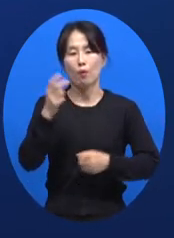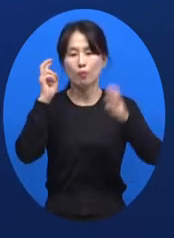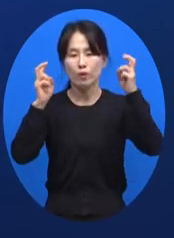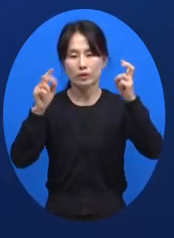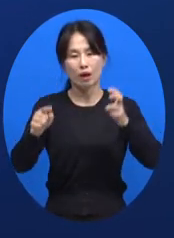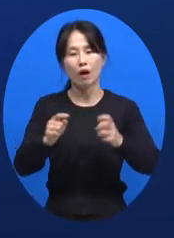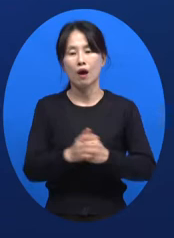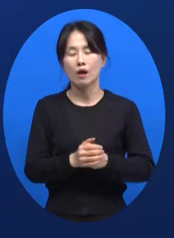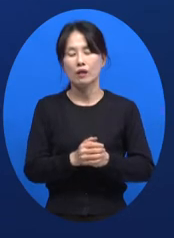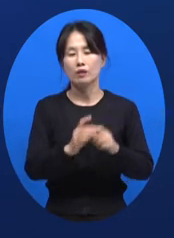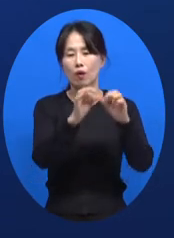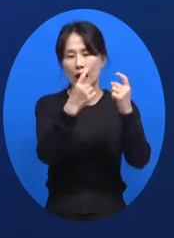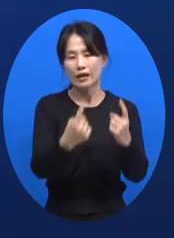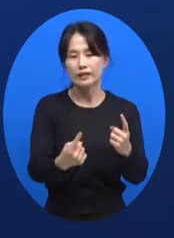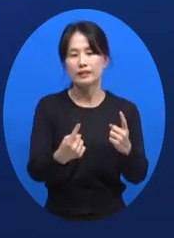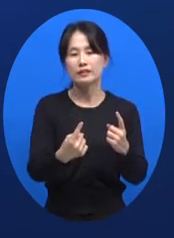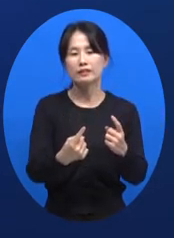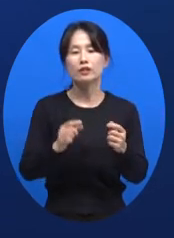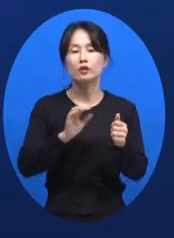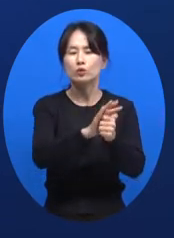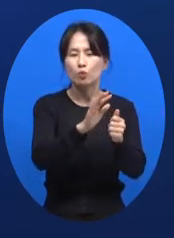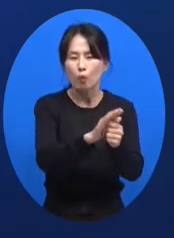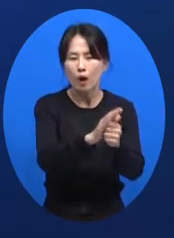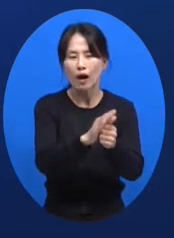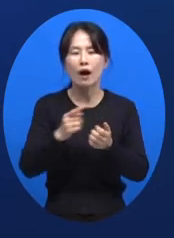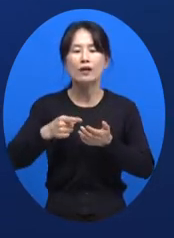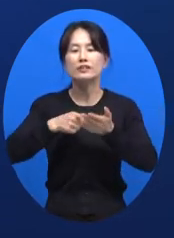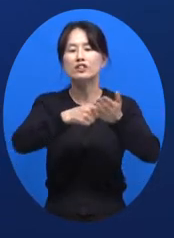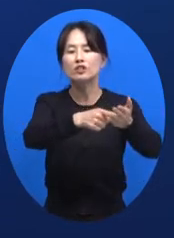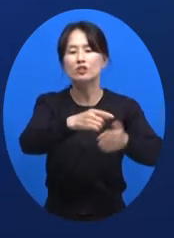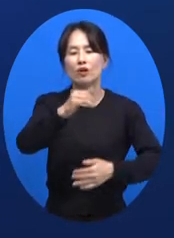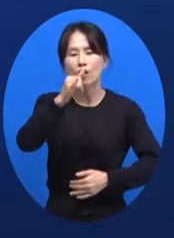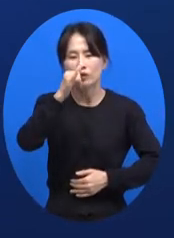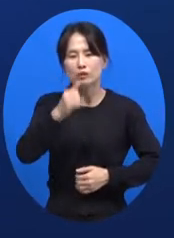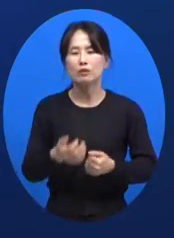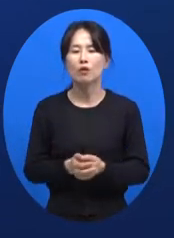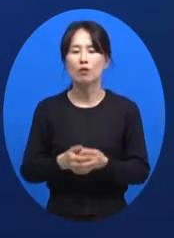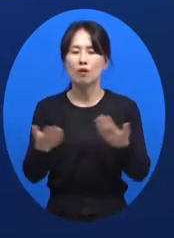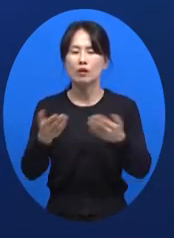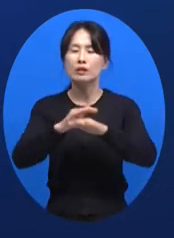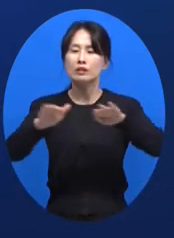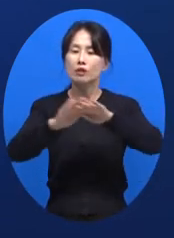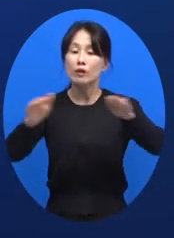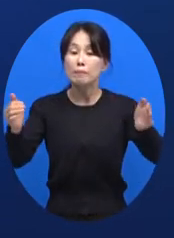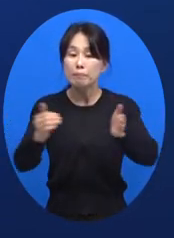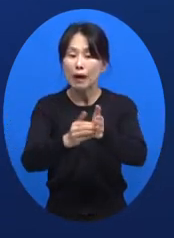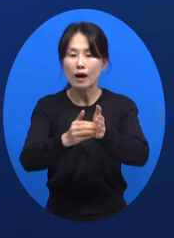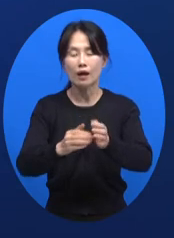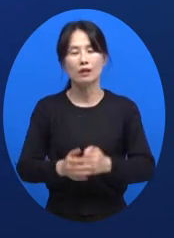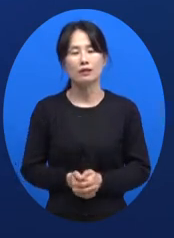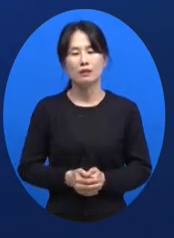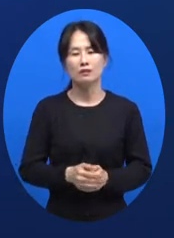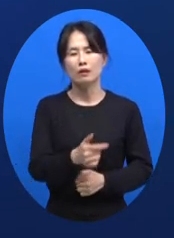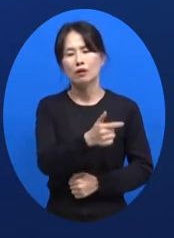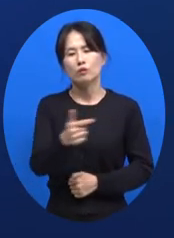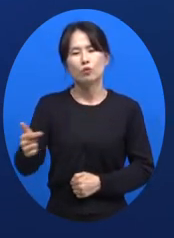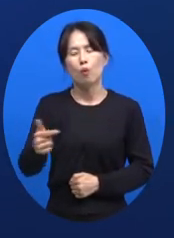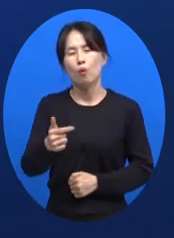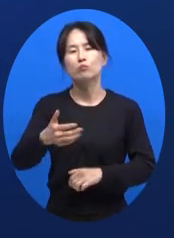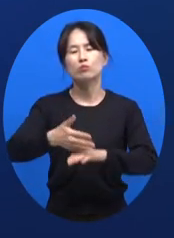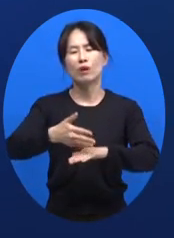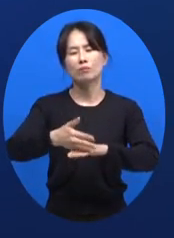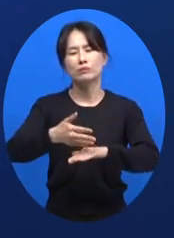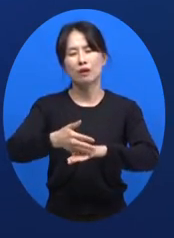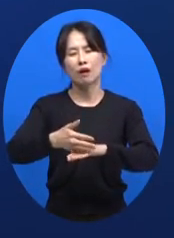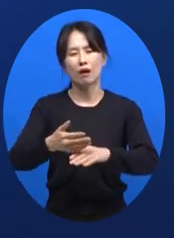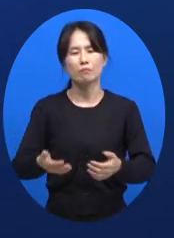건강보험공단에서도 이걸 탕감조치 대상자로 그 신청을 해주겠다고까지 이제 그일 처리가 되었으니까